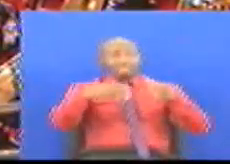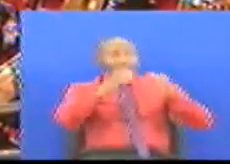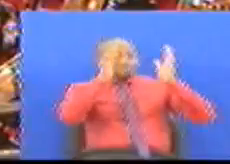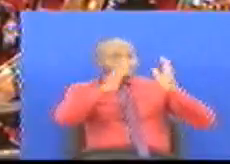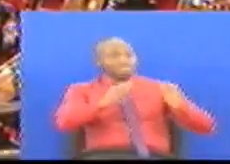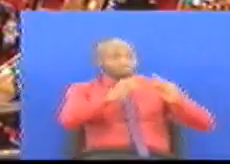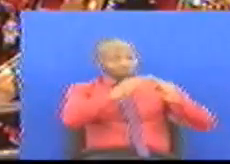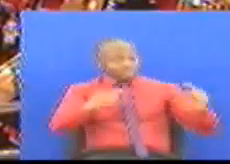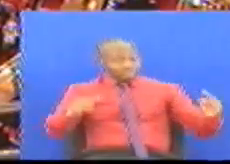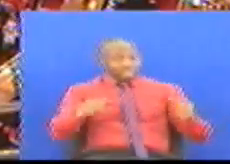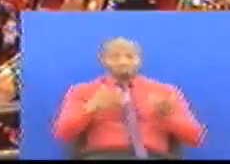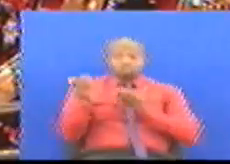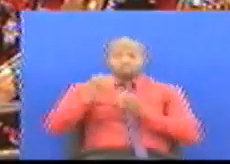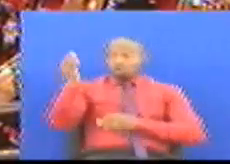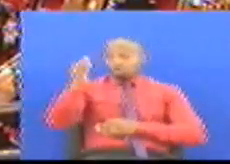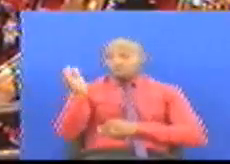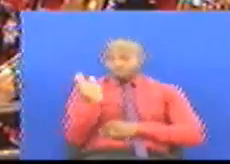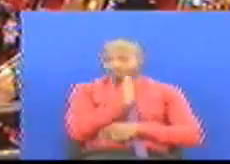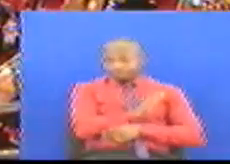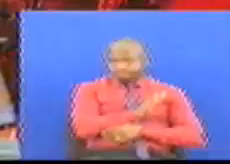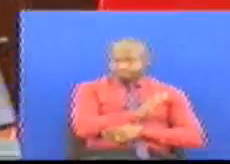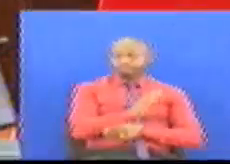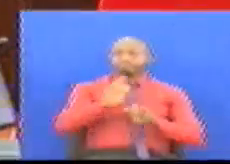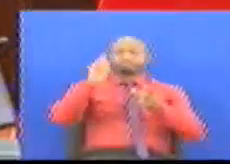bungeni. Mheshimiwa Naibu Spika,